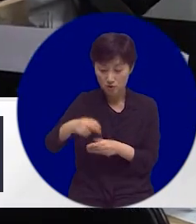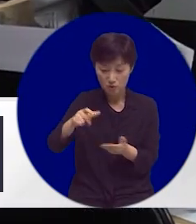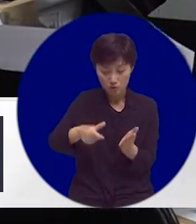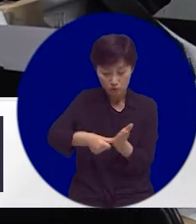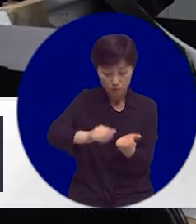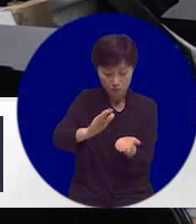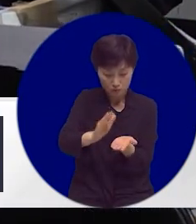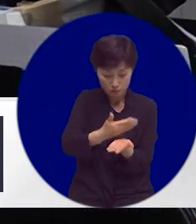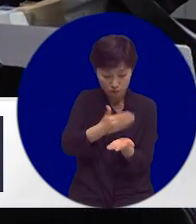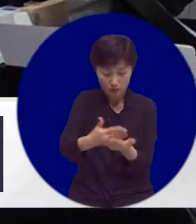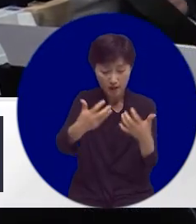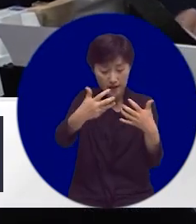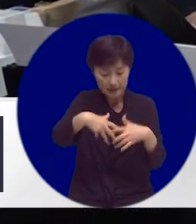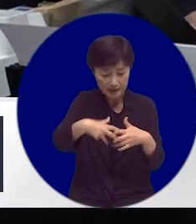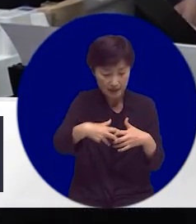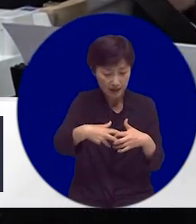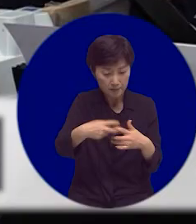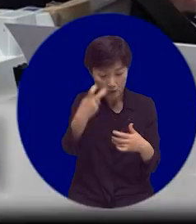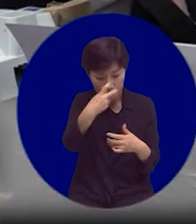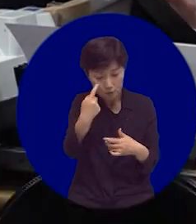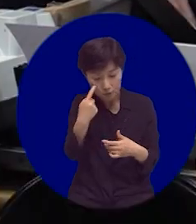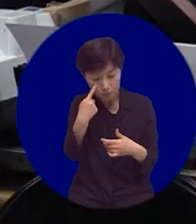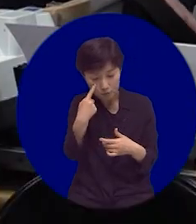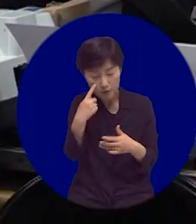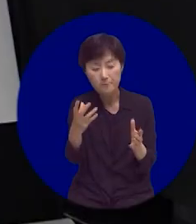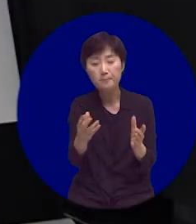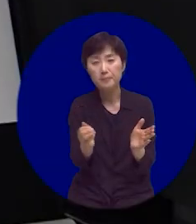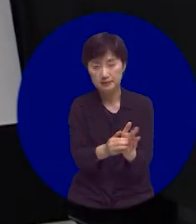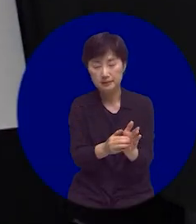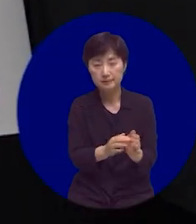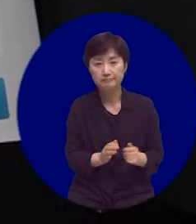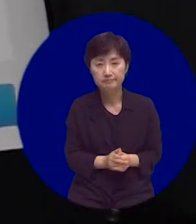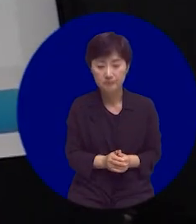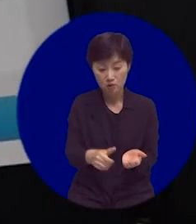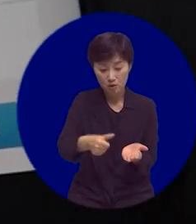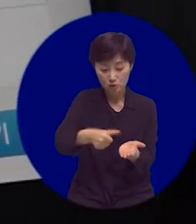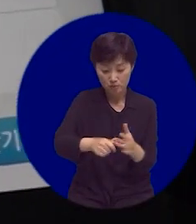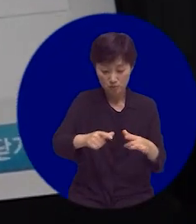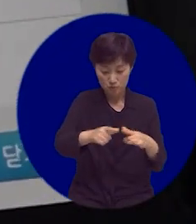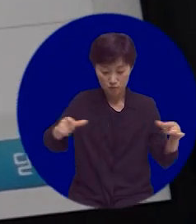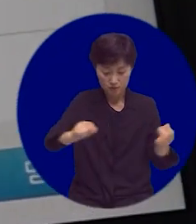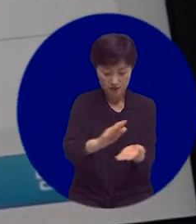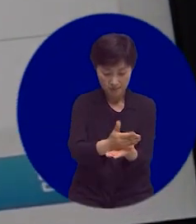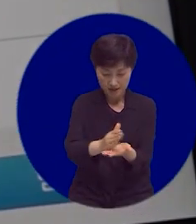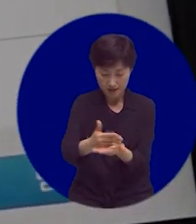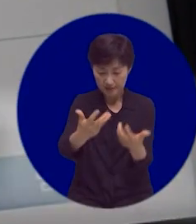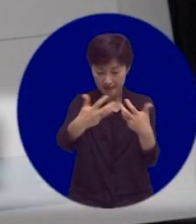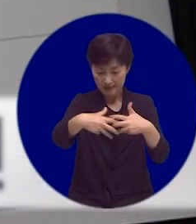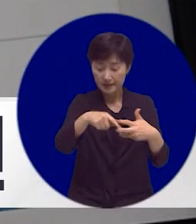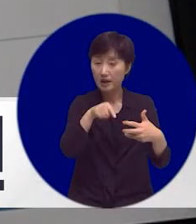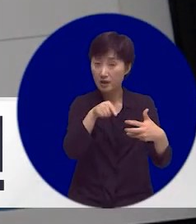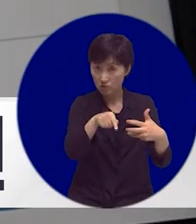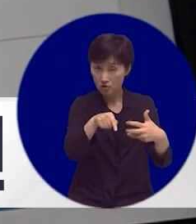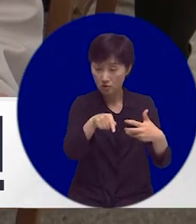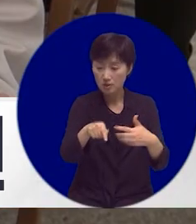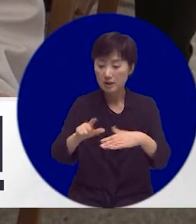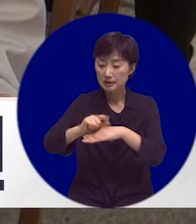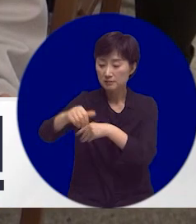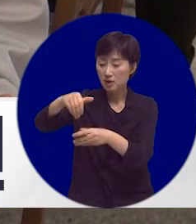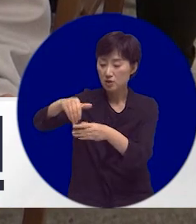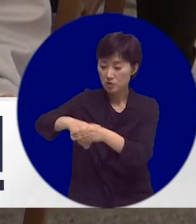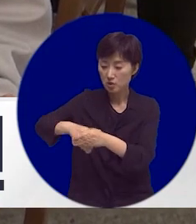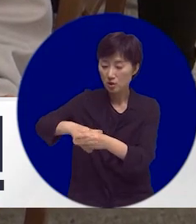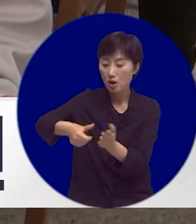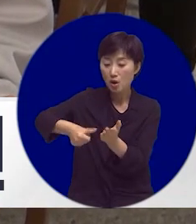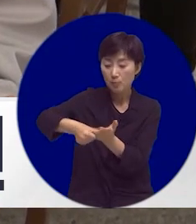투표지 분류기 제2차 모의시험을 실시했습니다. 투표지 분류기 모의시험은 제8회 전국동시지방선거의